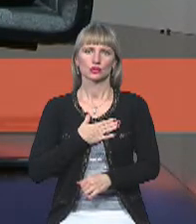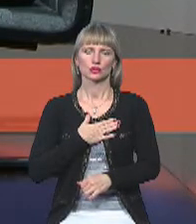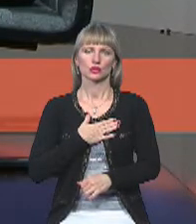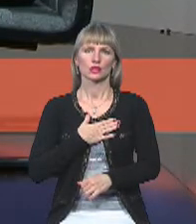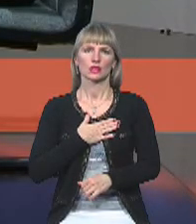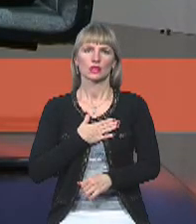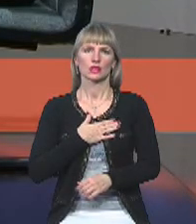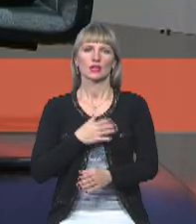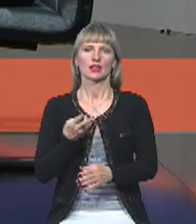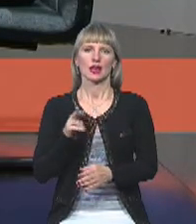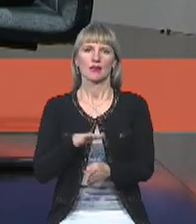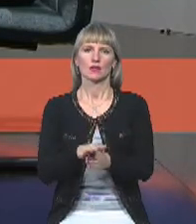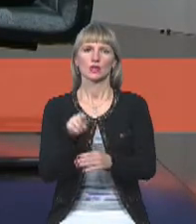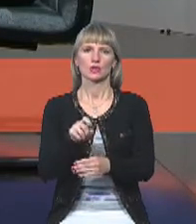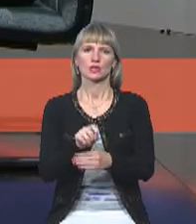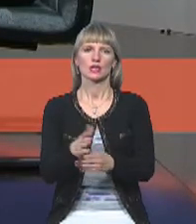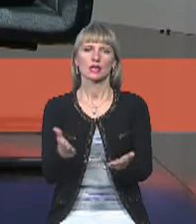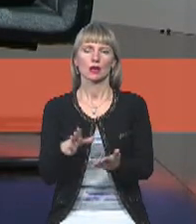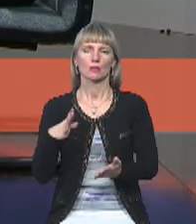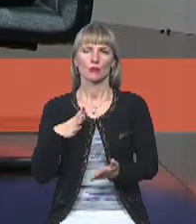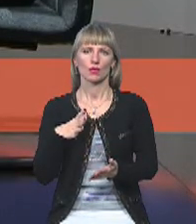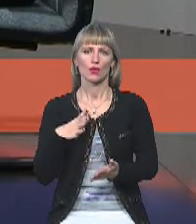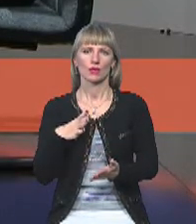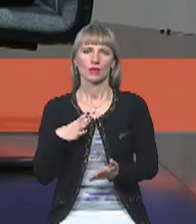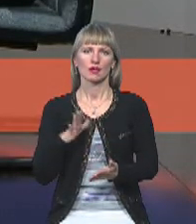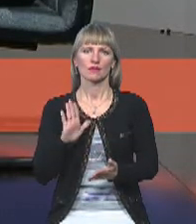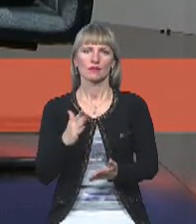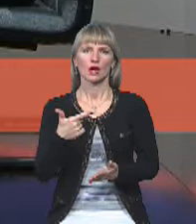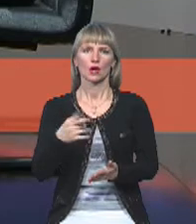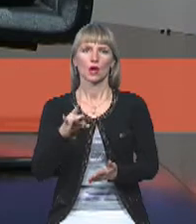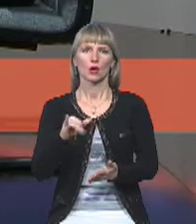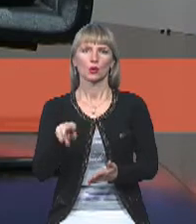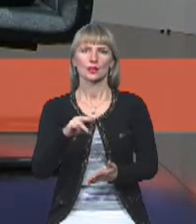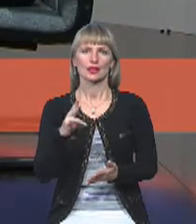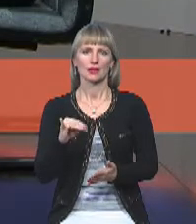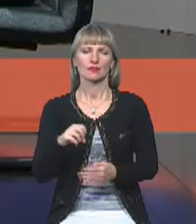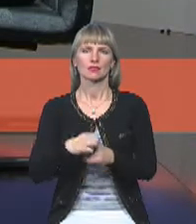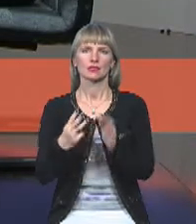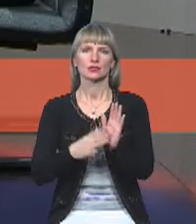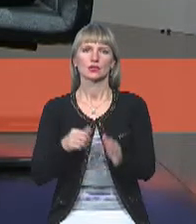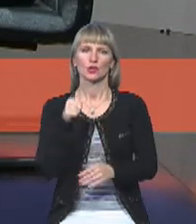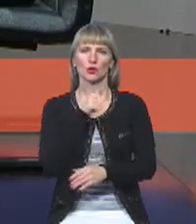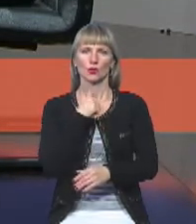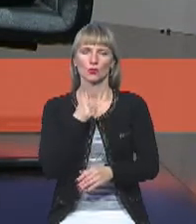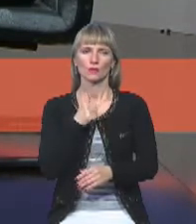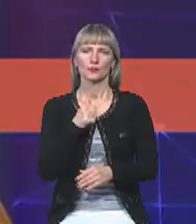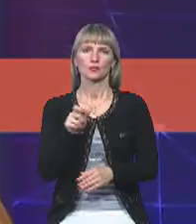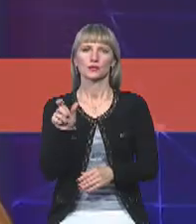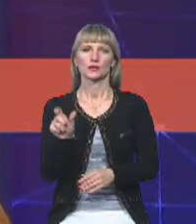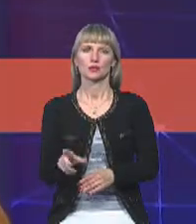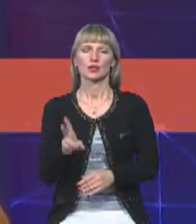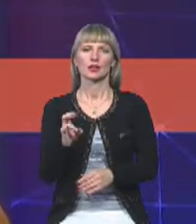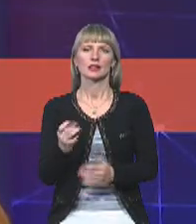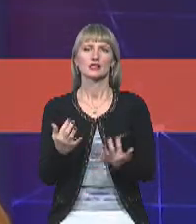скажімо так, для виконання тої задачі, яка стояла в грудні 2018 року. Тобто люди